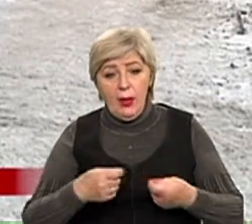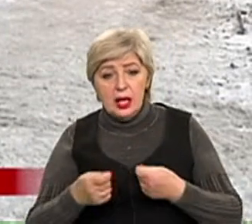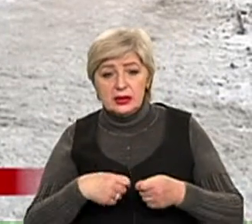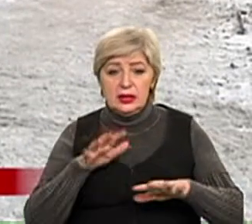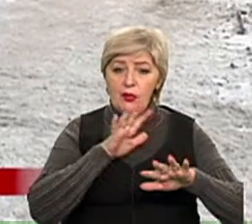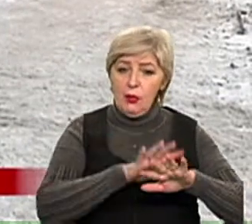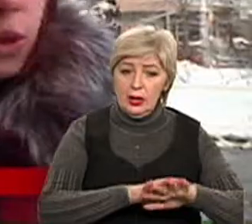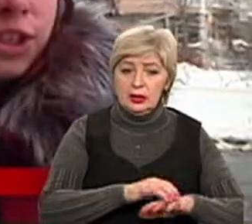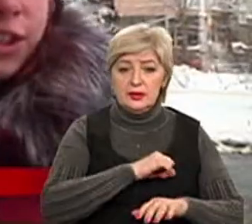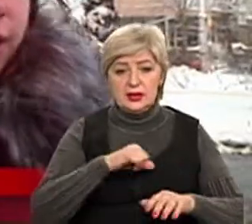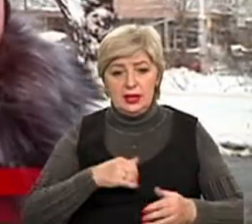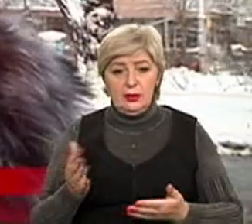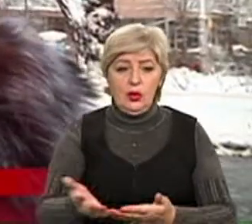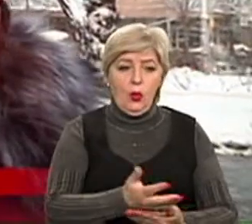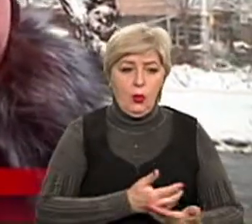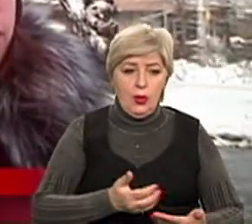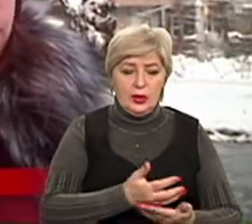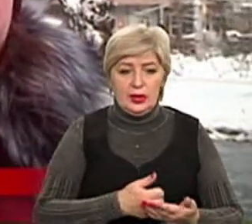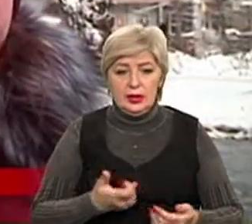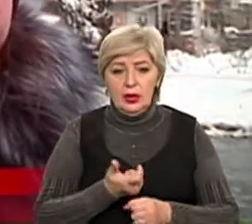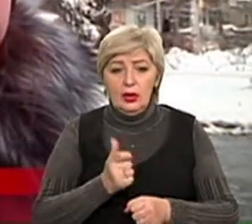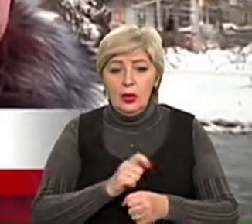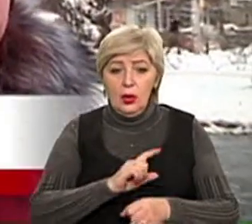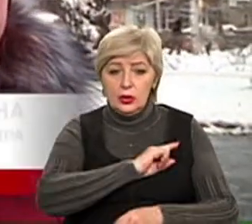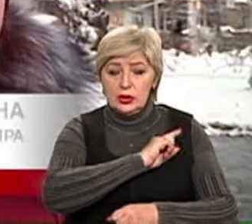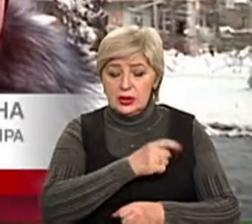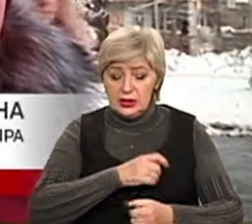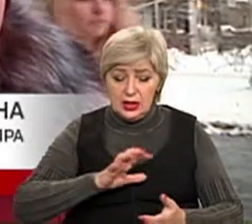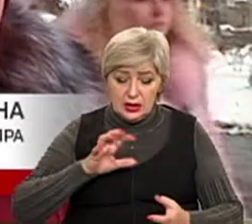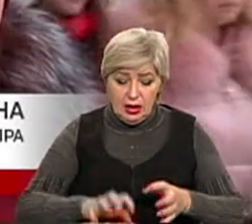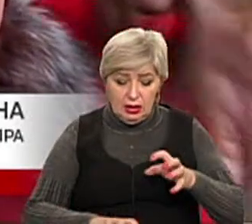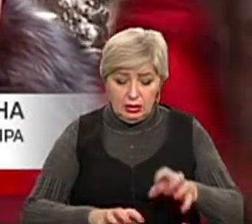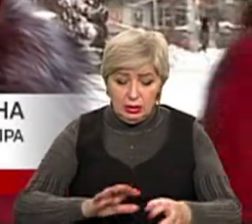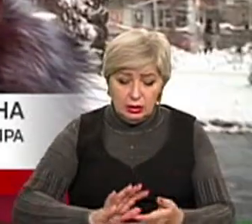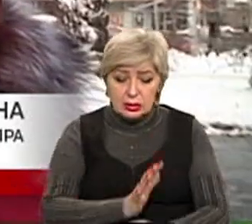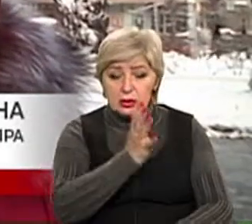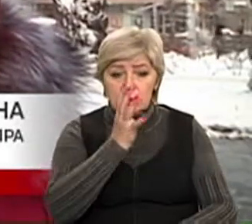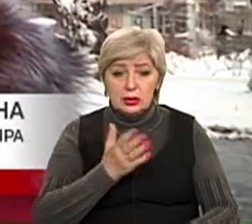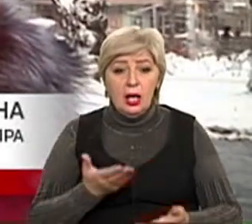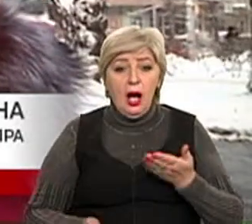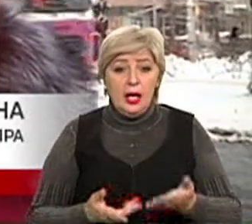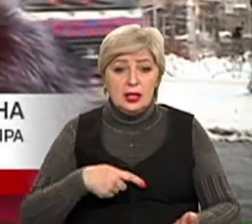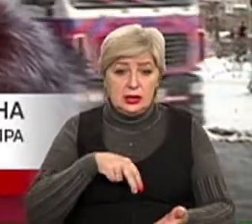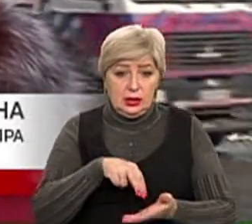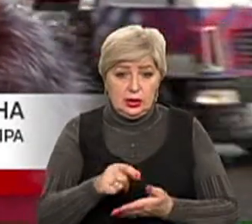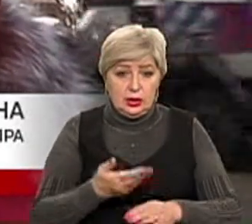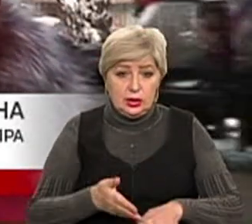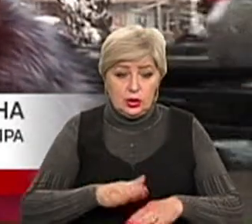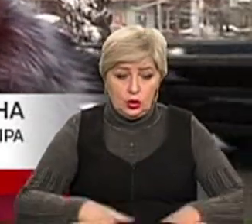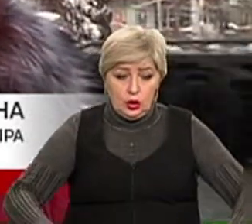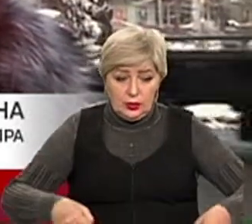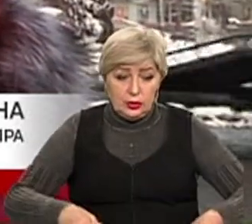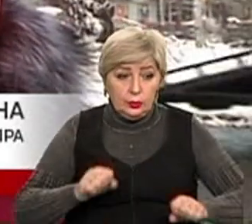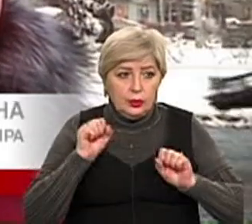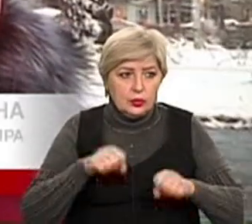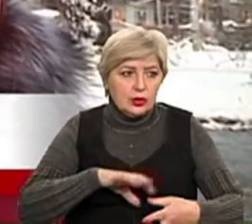прибирати самостійно. Дуже сильно намерзла, невозможно ходити, вийти взагалі нереально. А якщо йти з тяжкими сумками, так взагалі